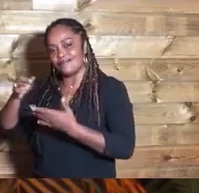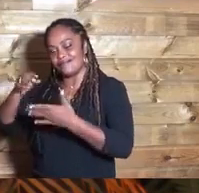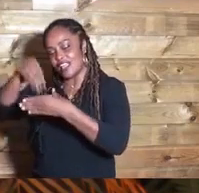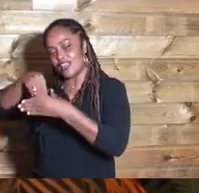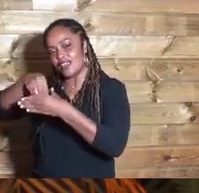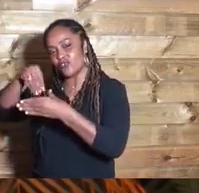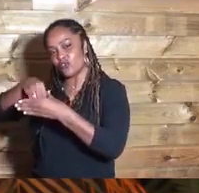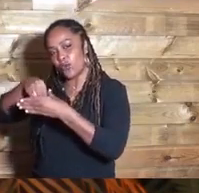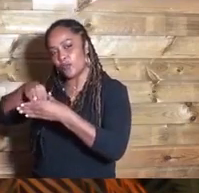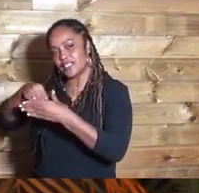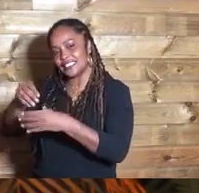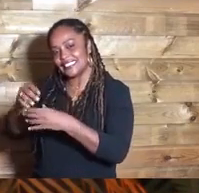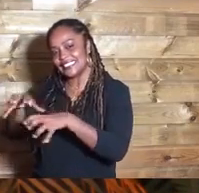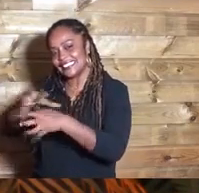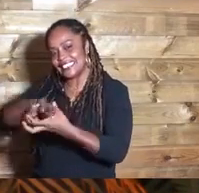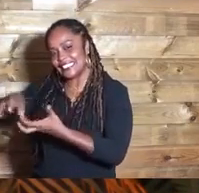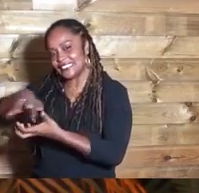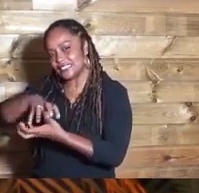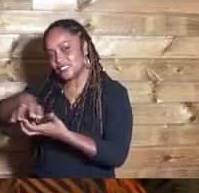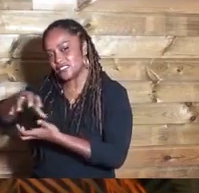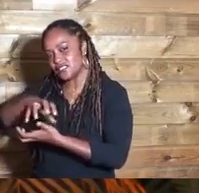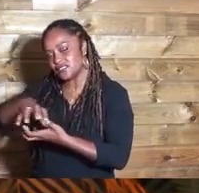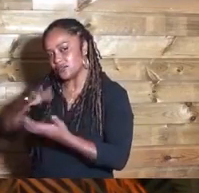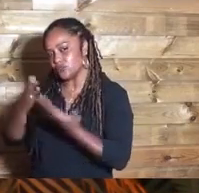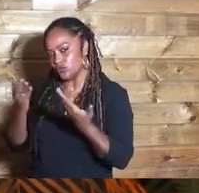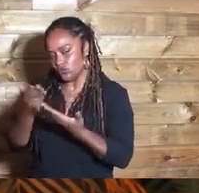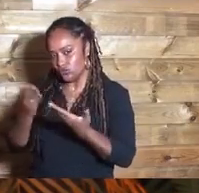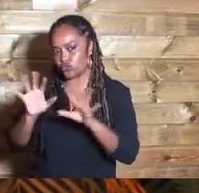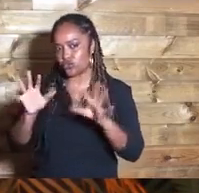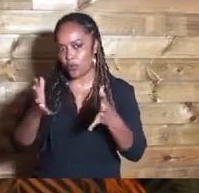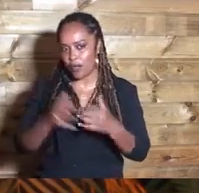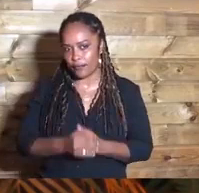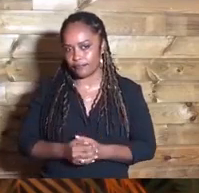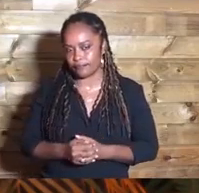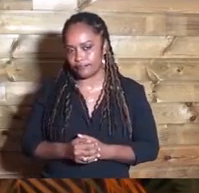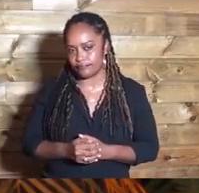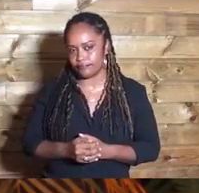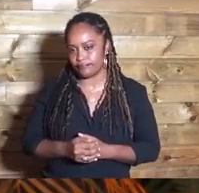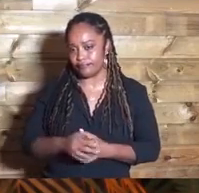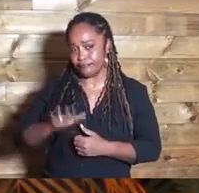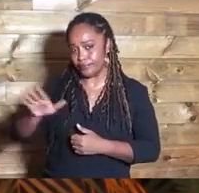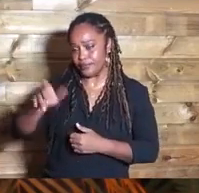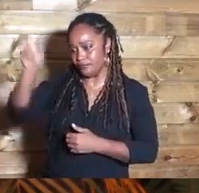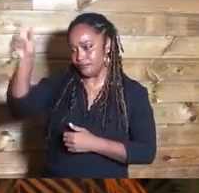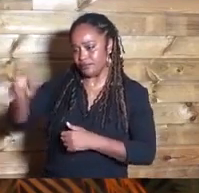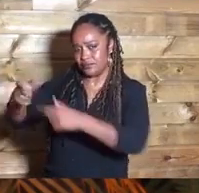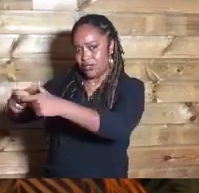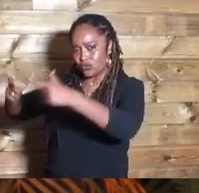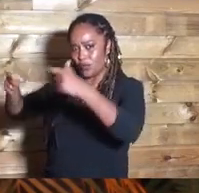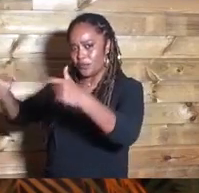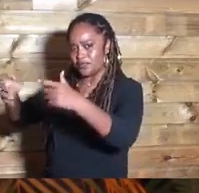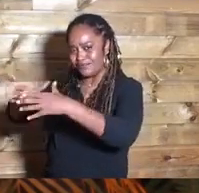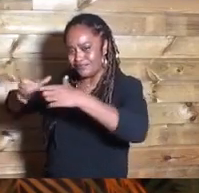crise économique, écologique et financière mondiale que nous connaissons aujourd'hui. C'est pour ça que nous avons défendu une économie sociale et